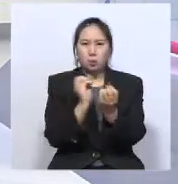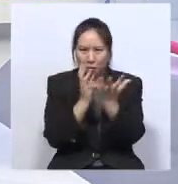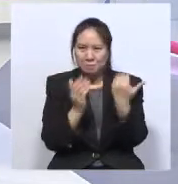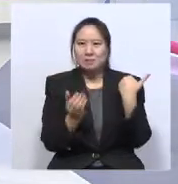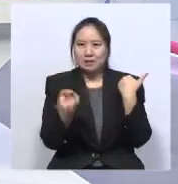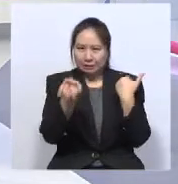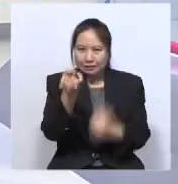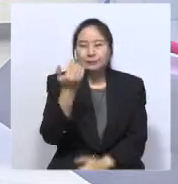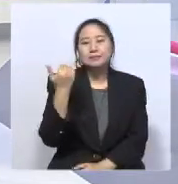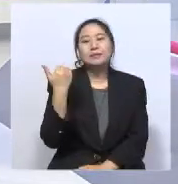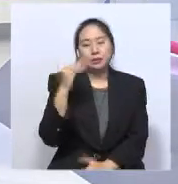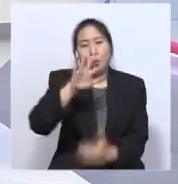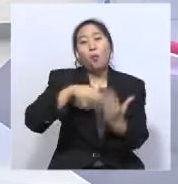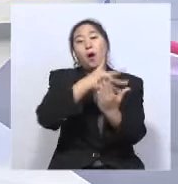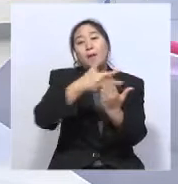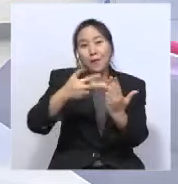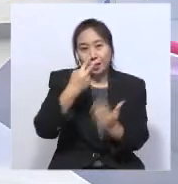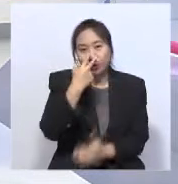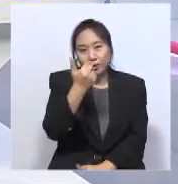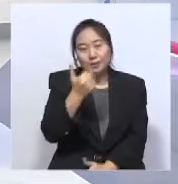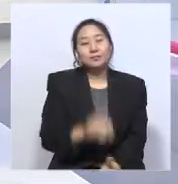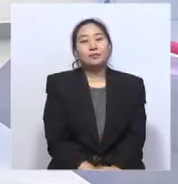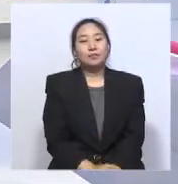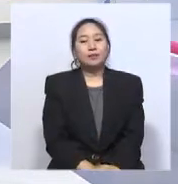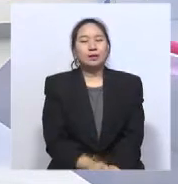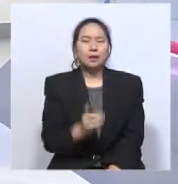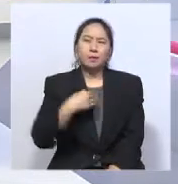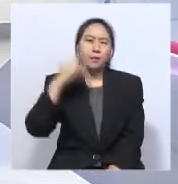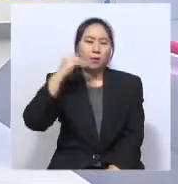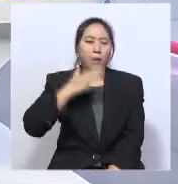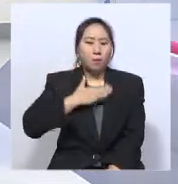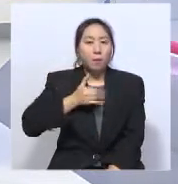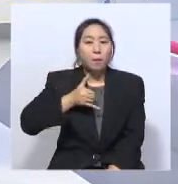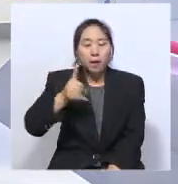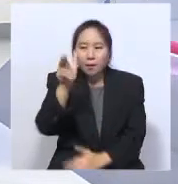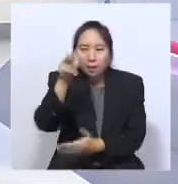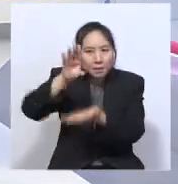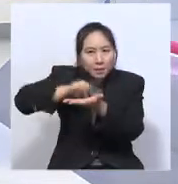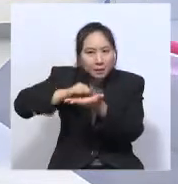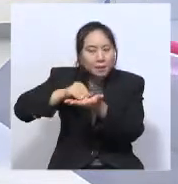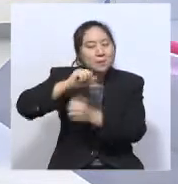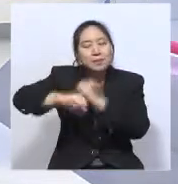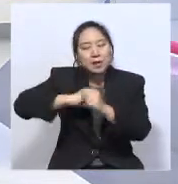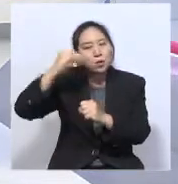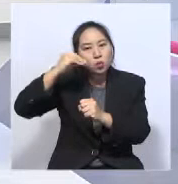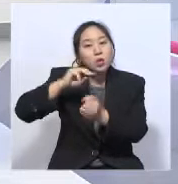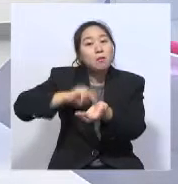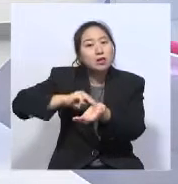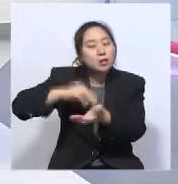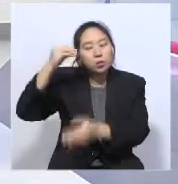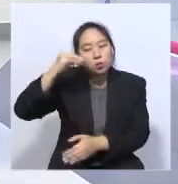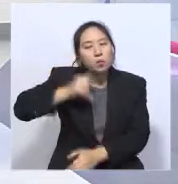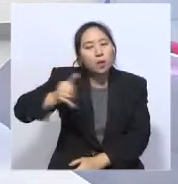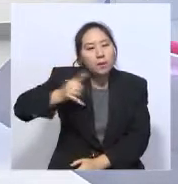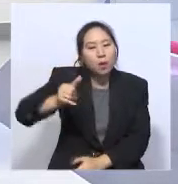างเล็กน้อยนะคะก็ต้องวางแผนการเดินทางกันด้วย คือปกติผมไปทำบรรยากาศข่าวที่หมอชิดทุกปีนะครับก็วันนี้ก็อาจ